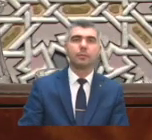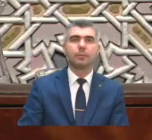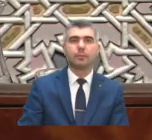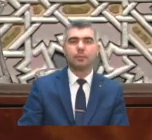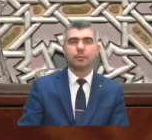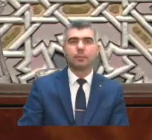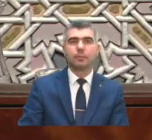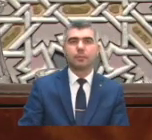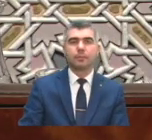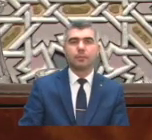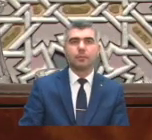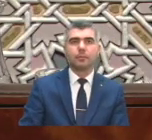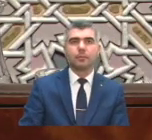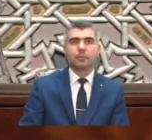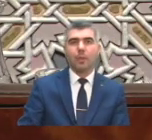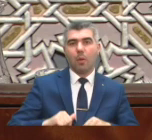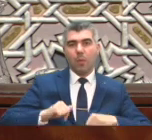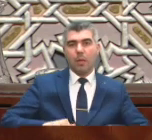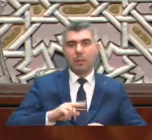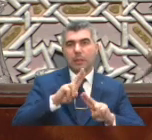المحترم. السيد الوزير.